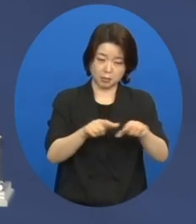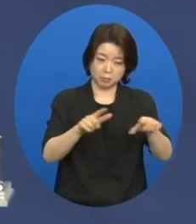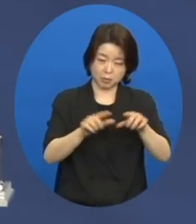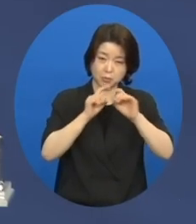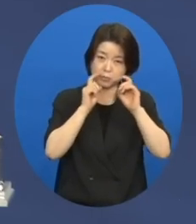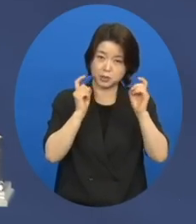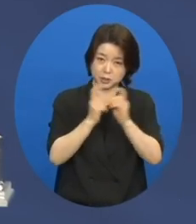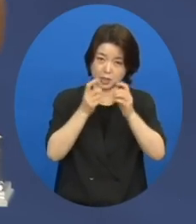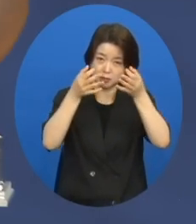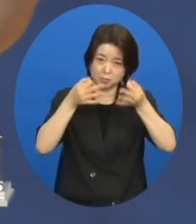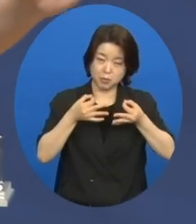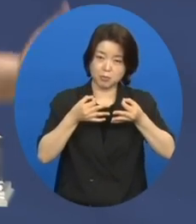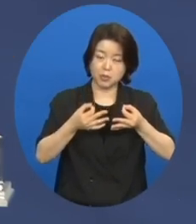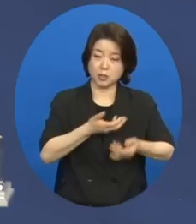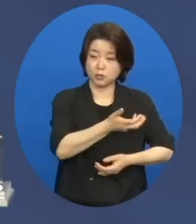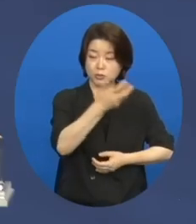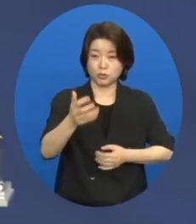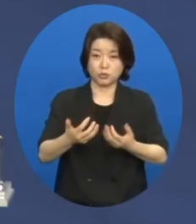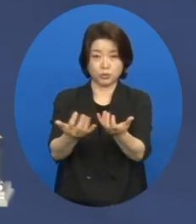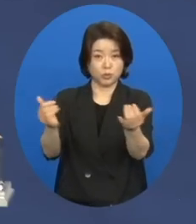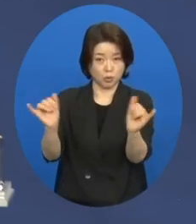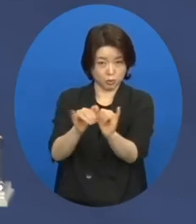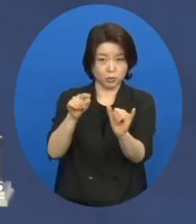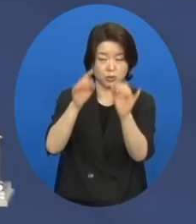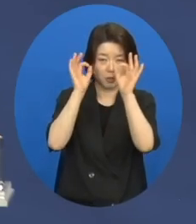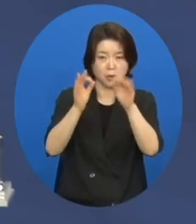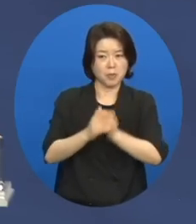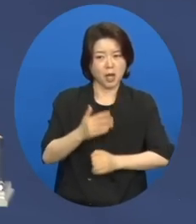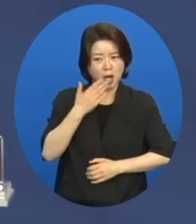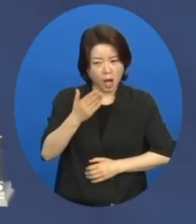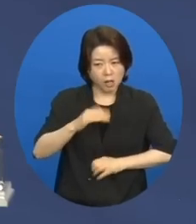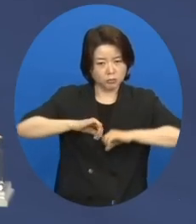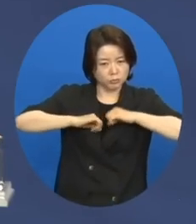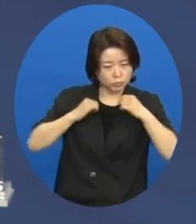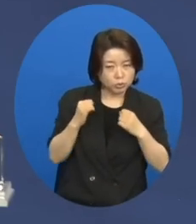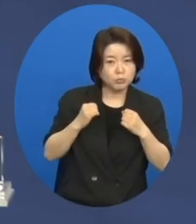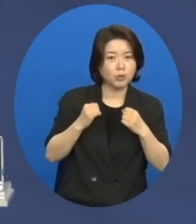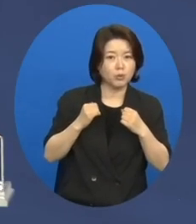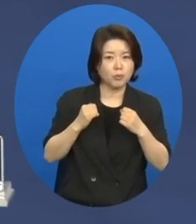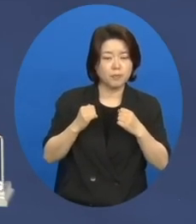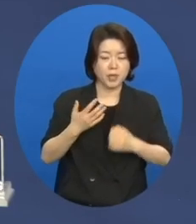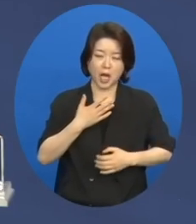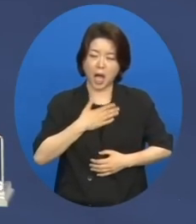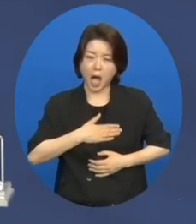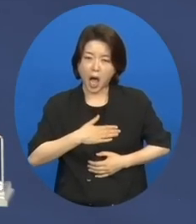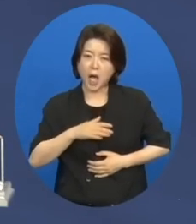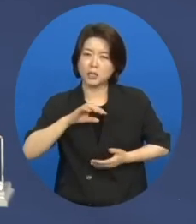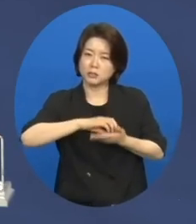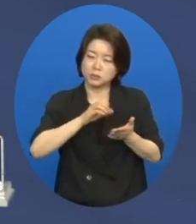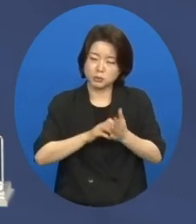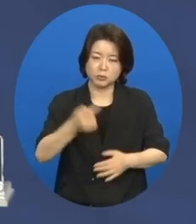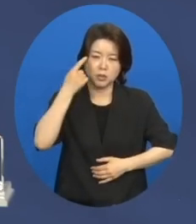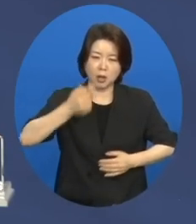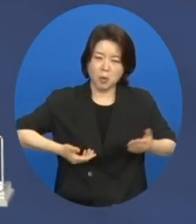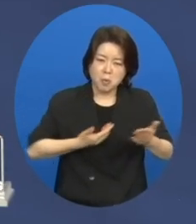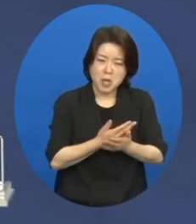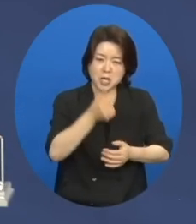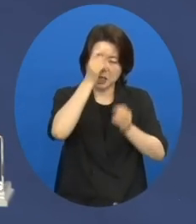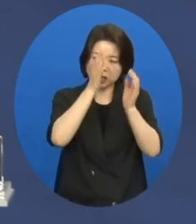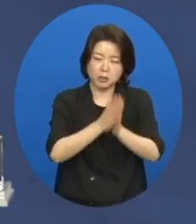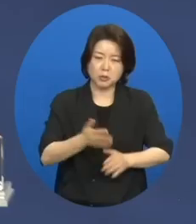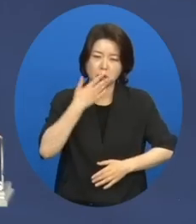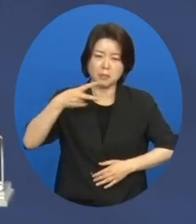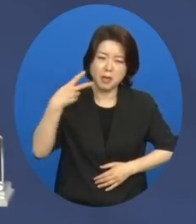개인으로 저희 순회 선교단 공동체는 할 수 있는 순종 저희가 아는 한 회개해라 기도해라